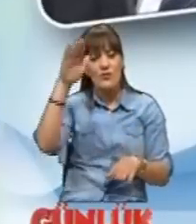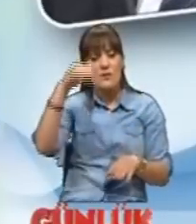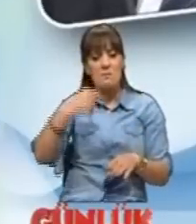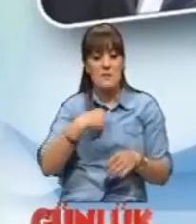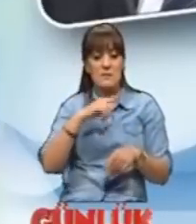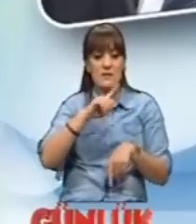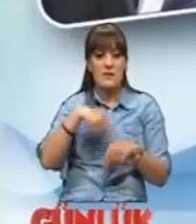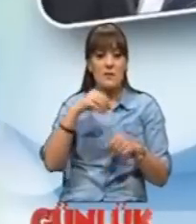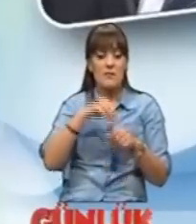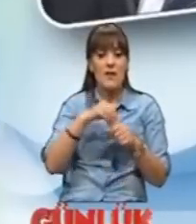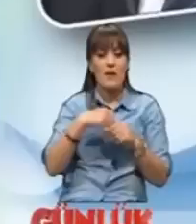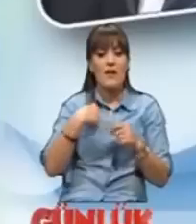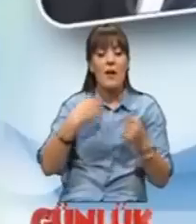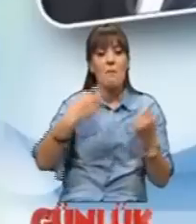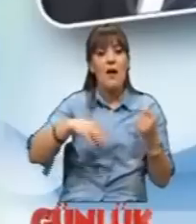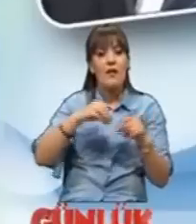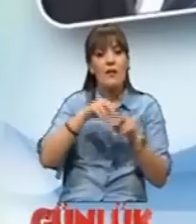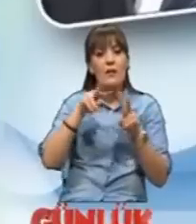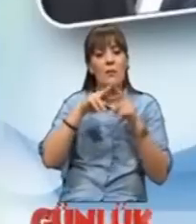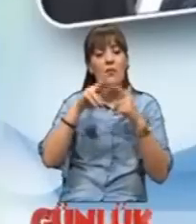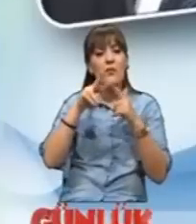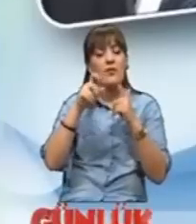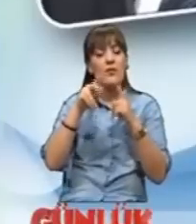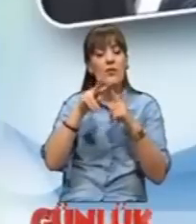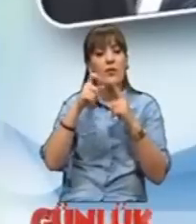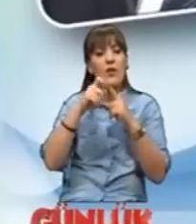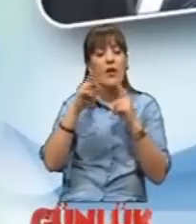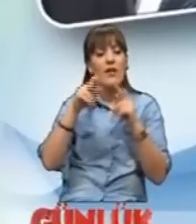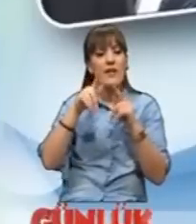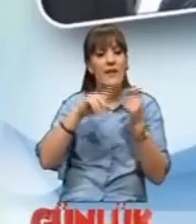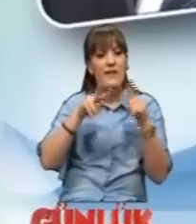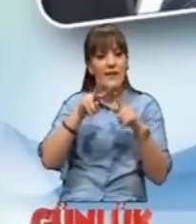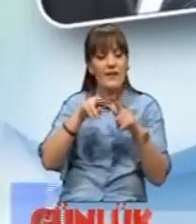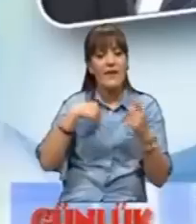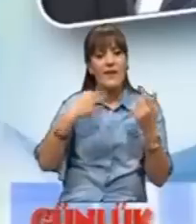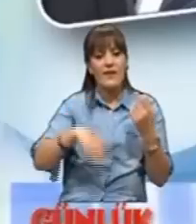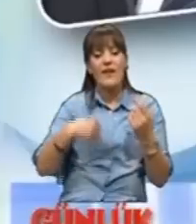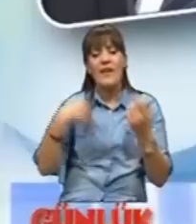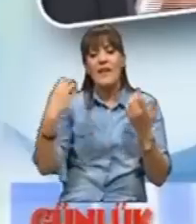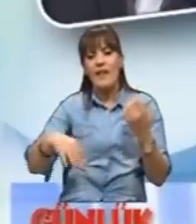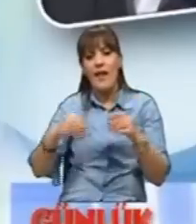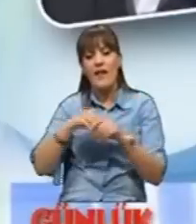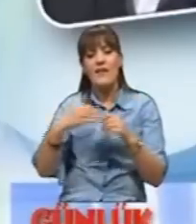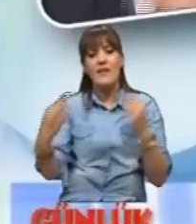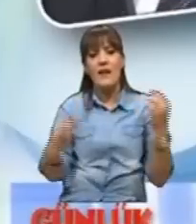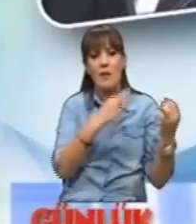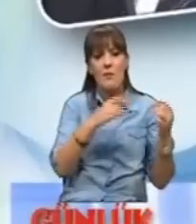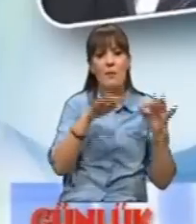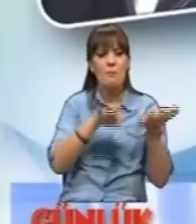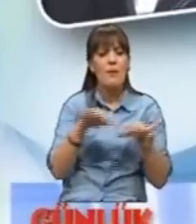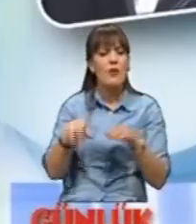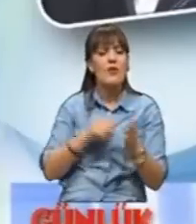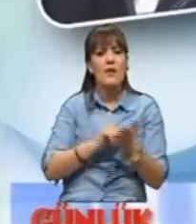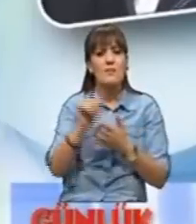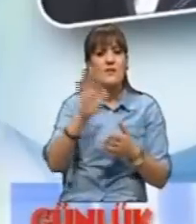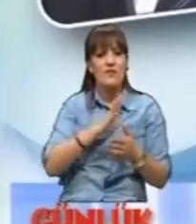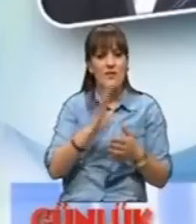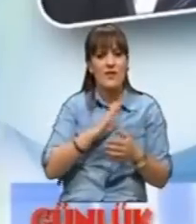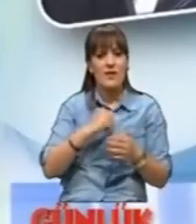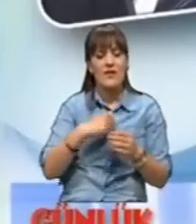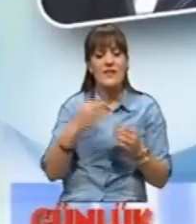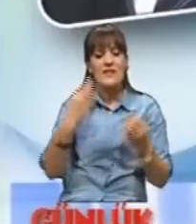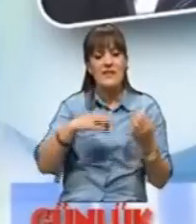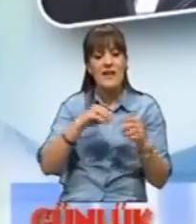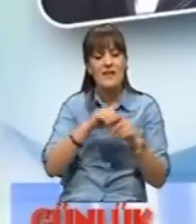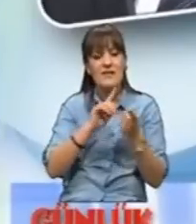Tabii bizim zamanımızda mandolinle başlanıyordu. Mandolin, akordiyon, gitar, keman, işte piyano. Hepsi var diyorsunuz. Hepsi var. Nefesli